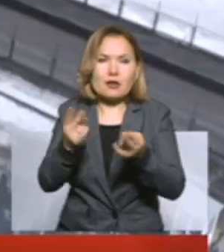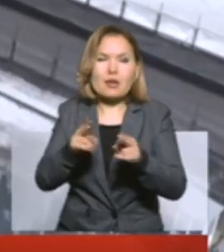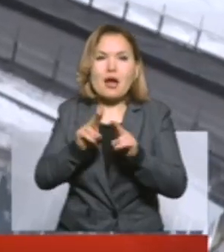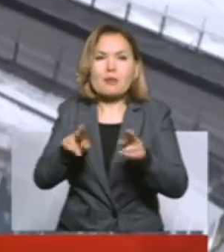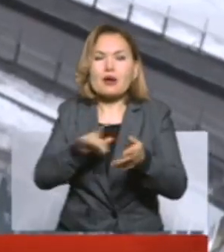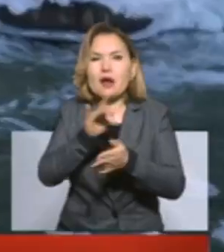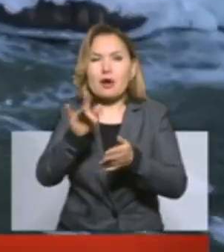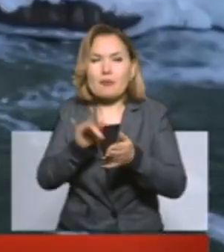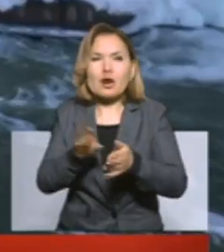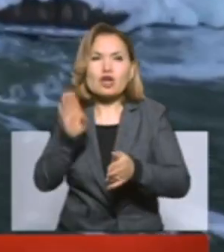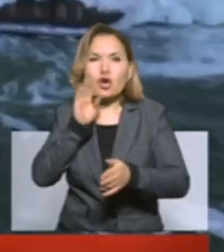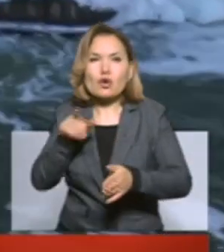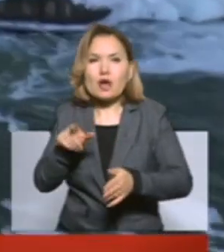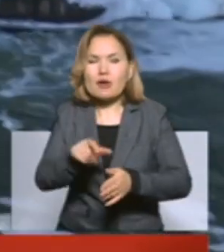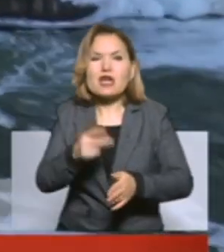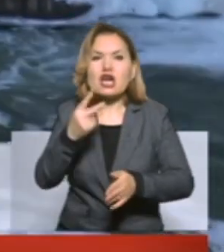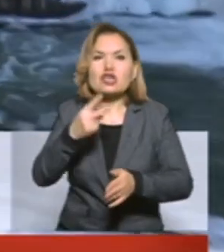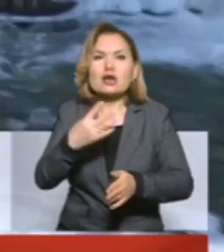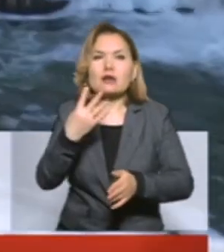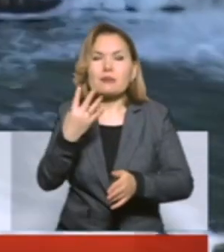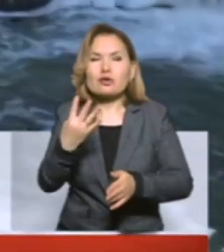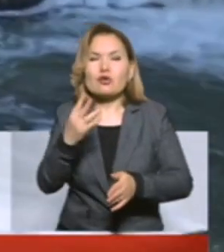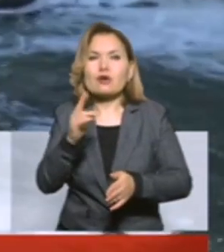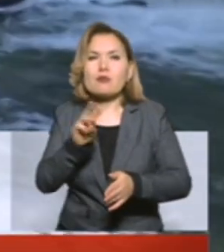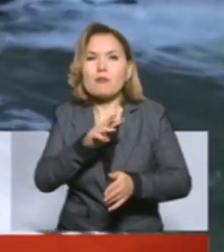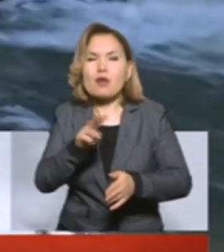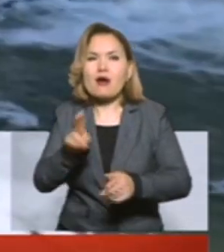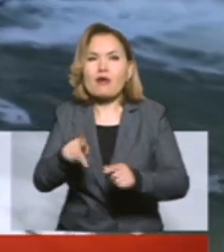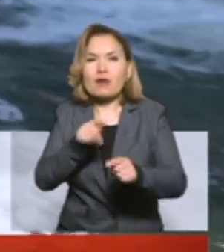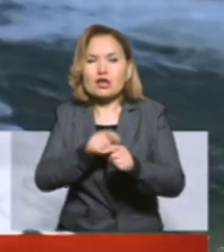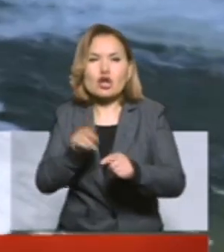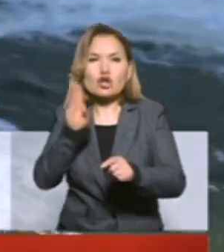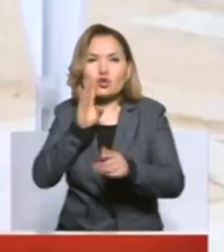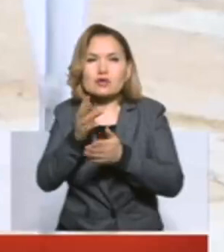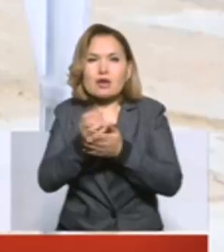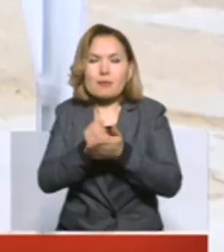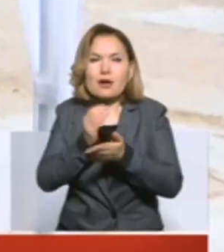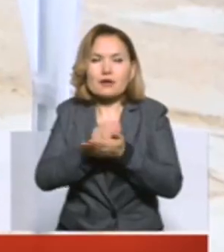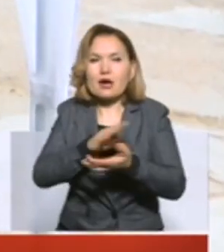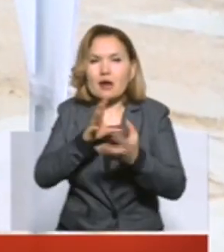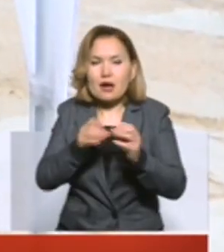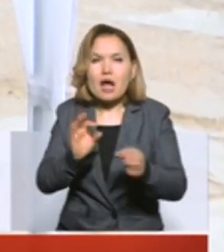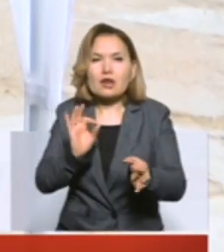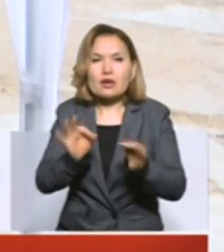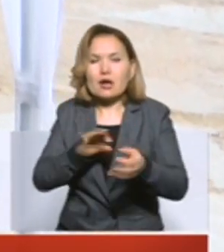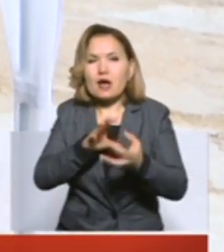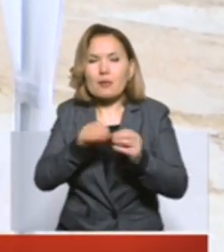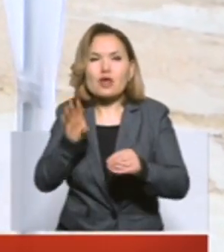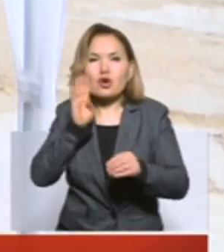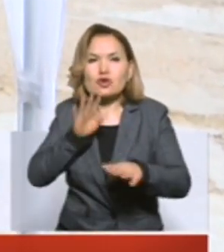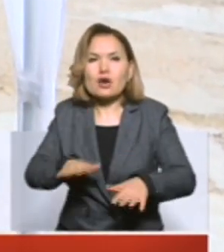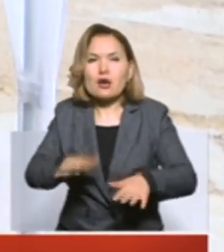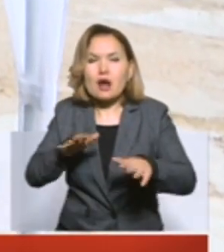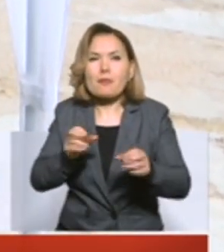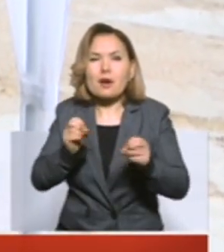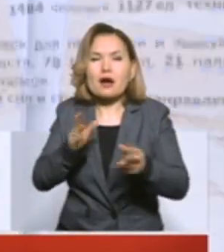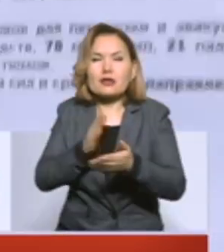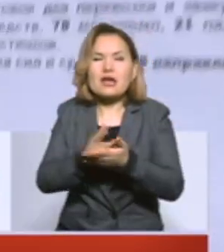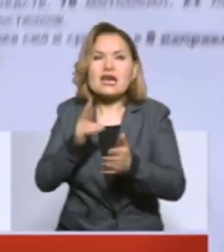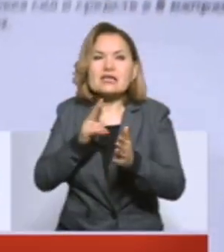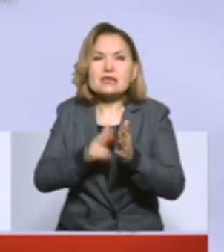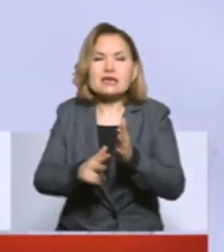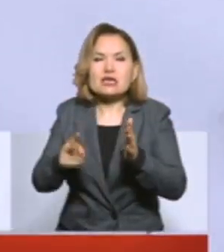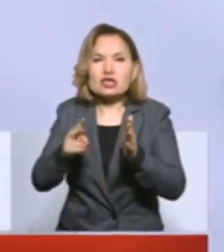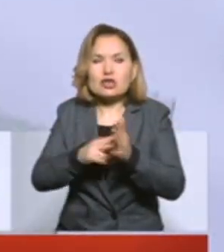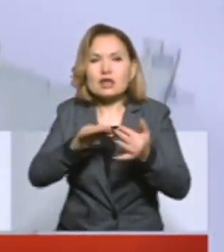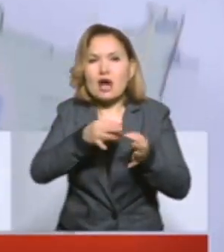Петропавл су торабының сиымдылығы 24 миллион текше метр, қойма 86%-ға толды. Әзірге жағдай тұрақты. Су тасқыны болуы мүмкін 87 елді